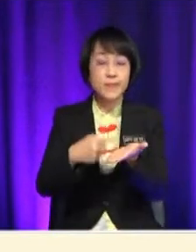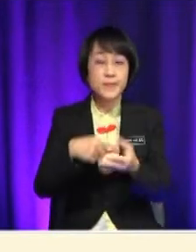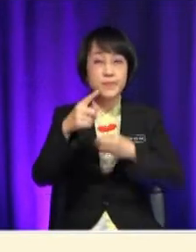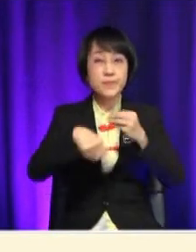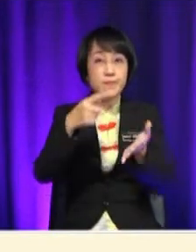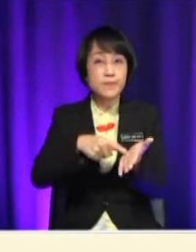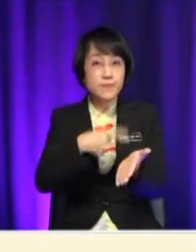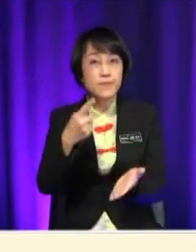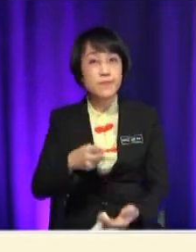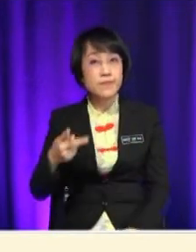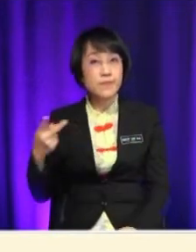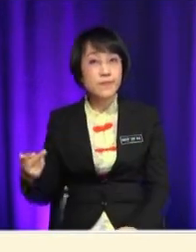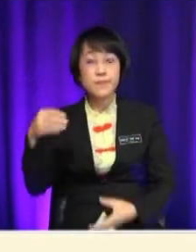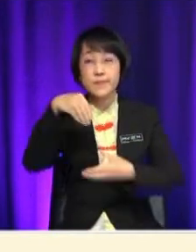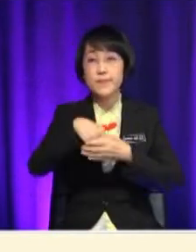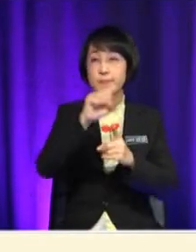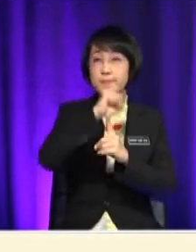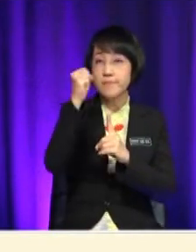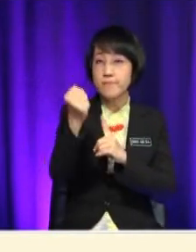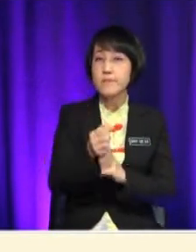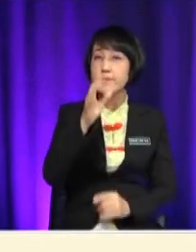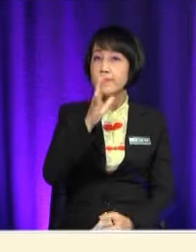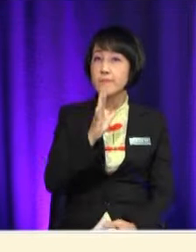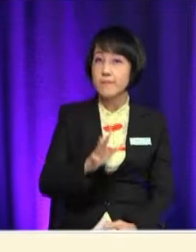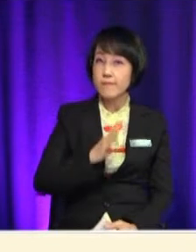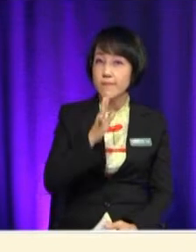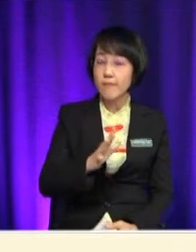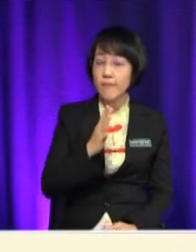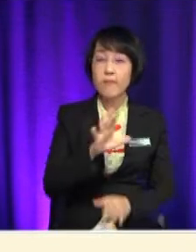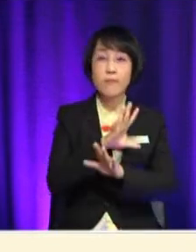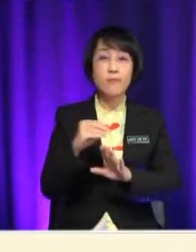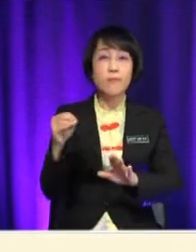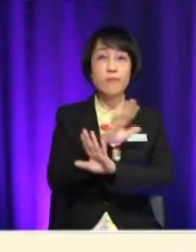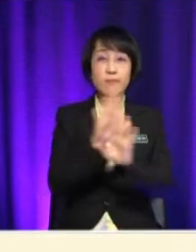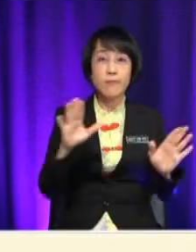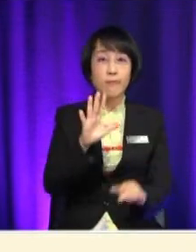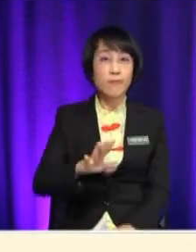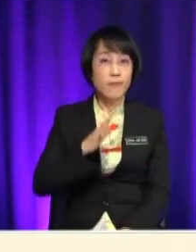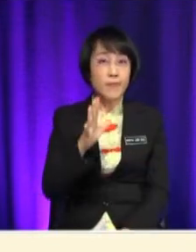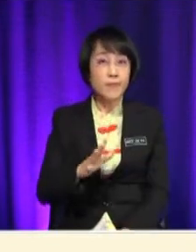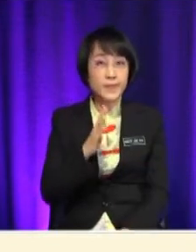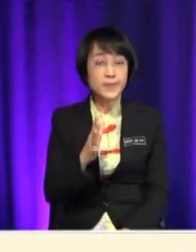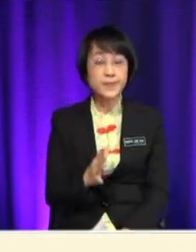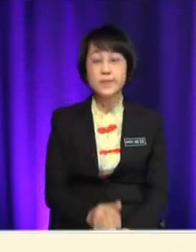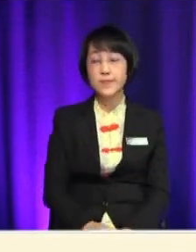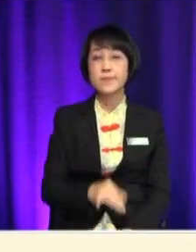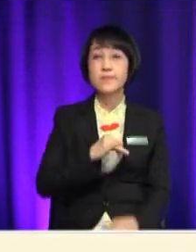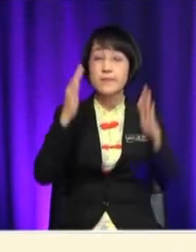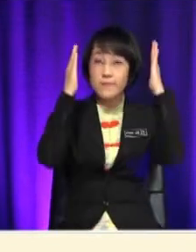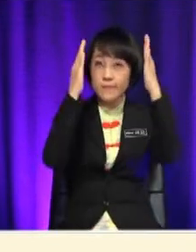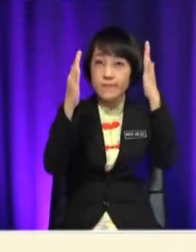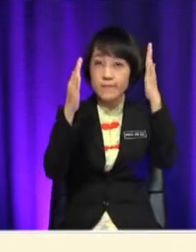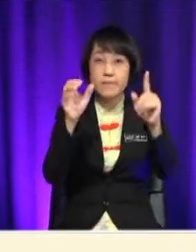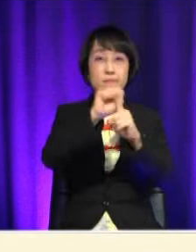sesuatu perkara dalam situasi formal dan tidak formal. Pada hari ini saya fokuskan situasi